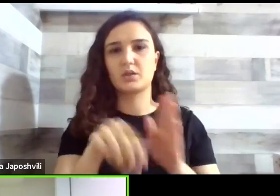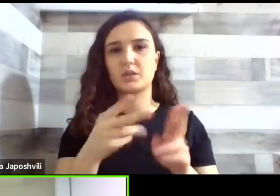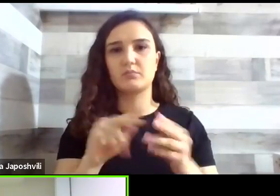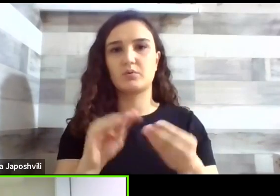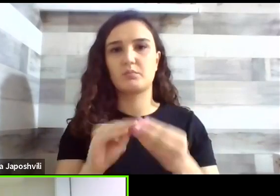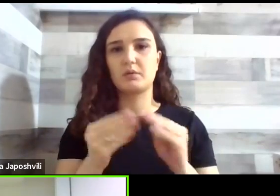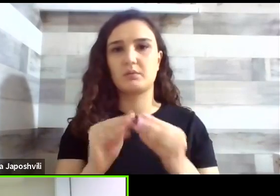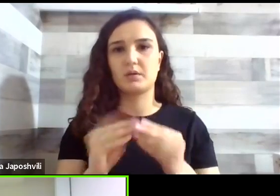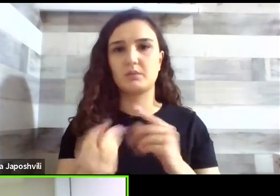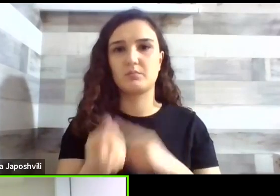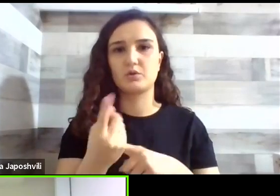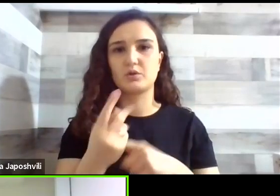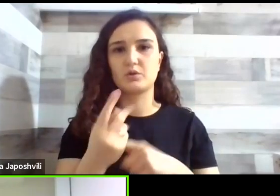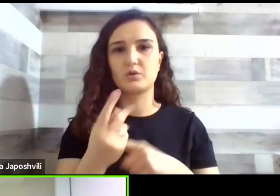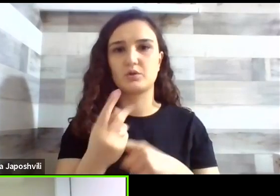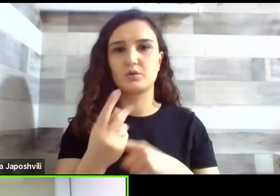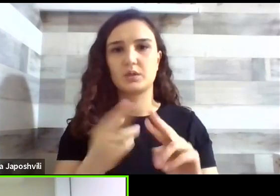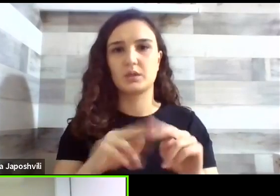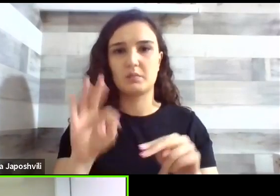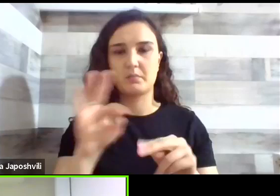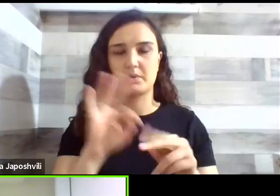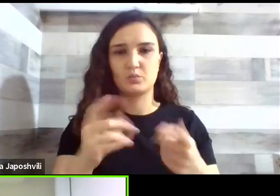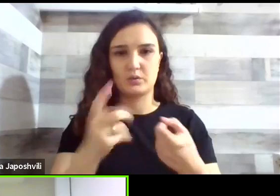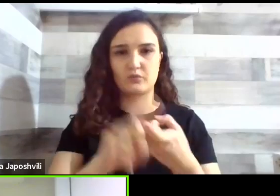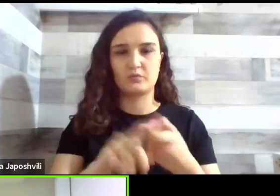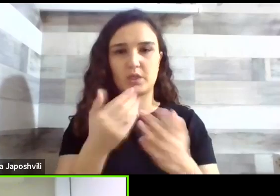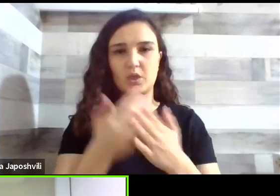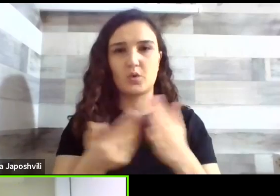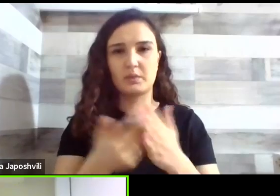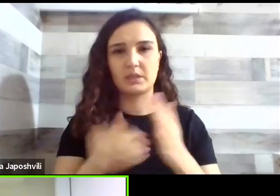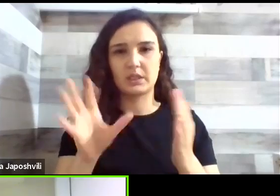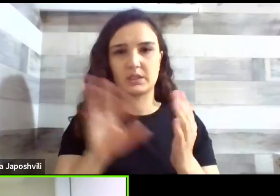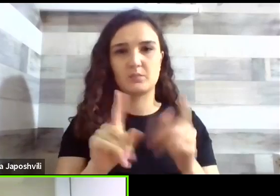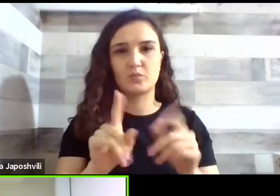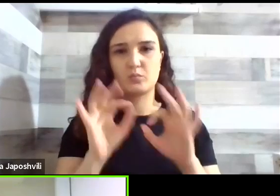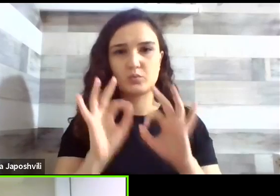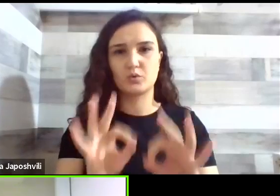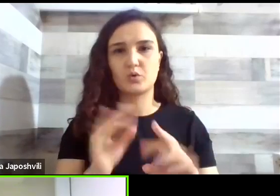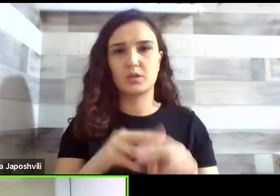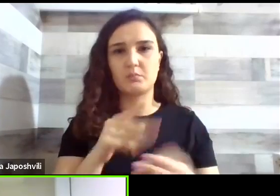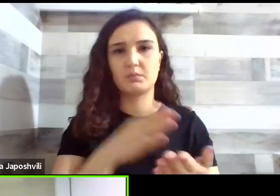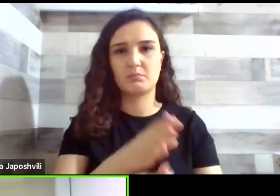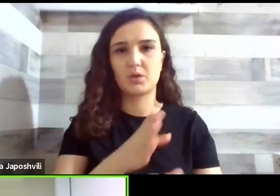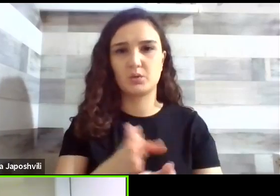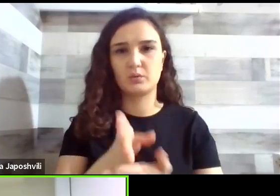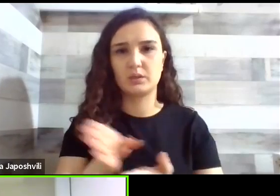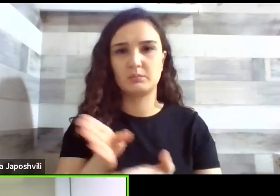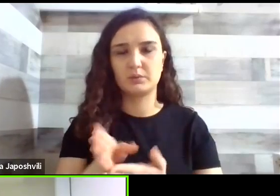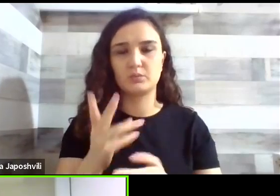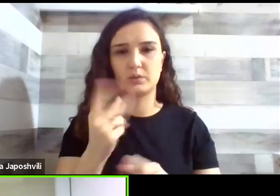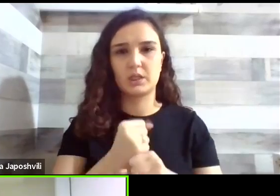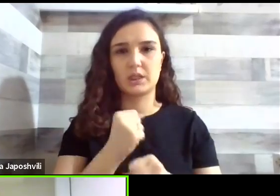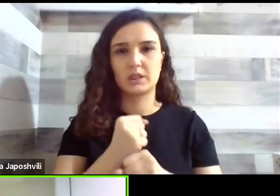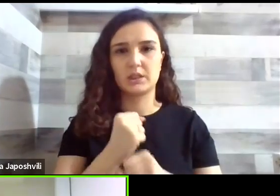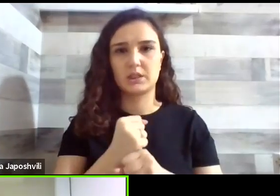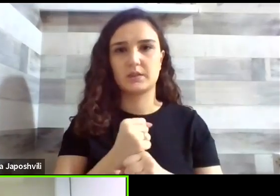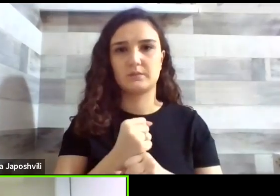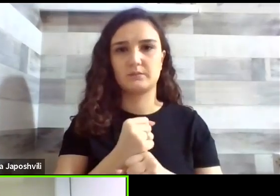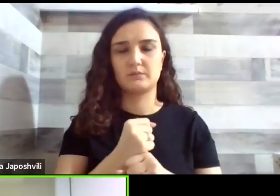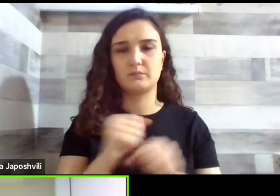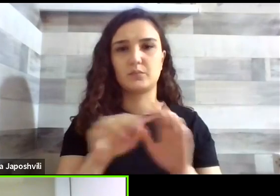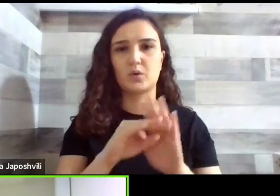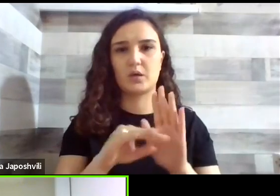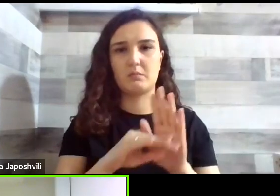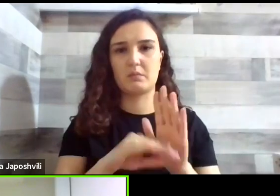მოჩდა და სწორედ ამას უკავშირდება რეკომენდაციები, რომ სწორედ ამ მიმართულებით შემუშავდეს